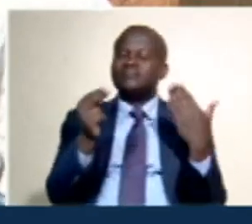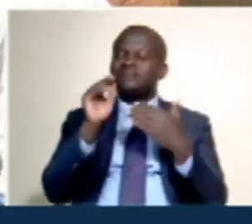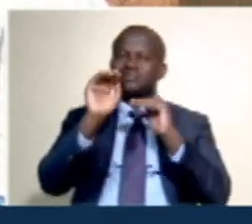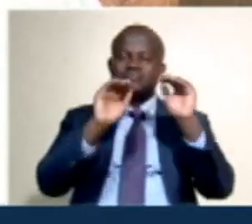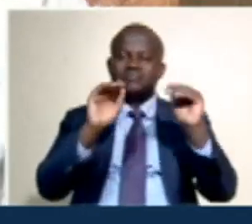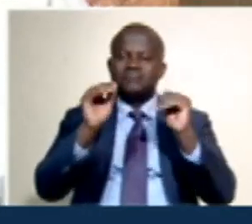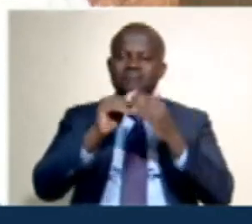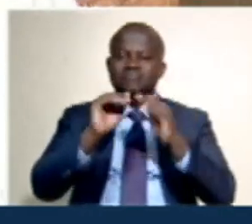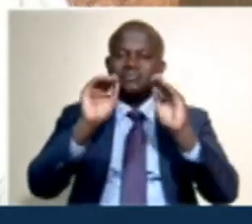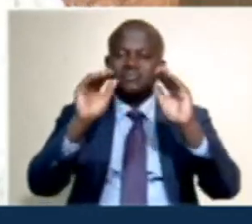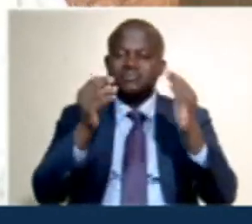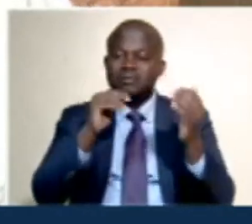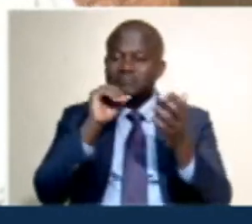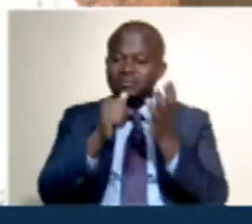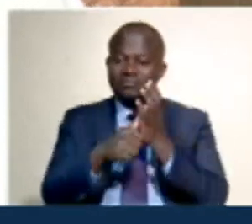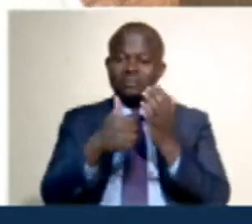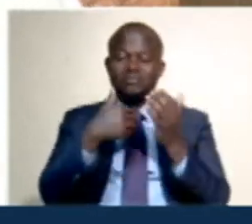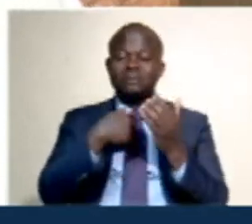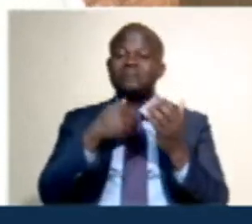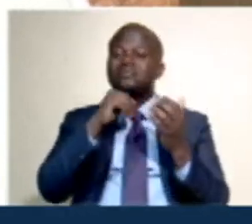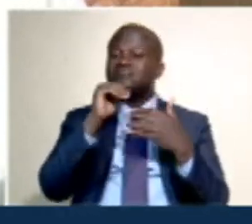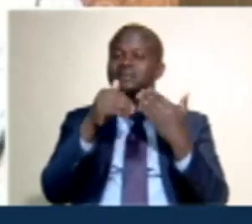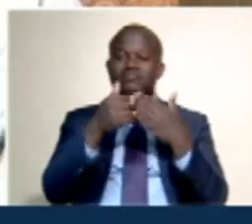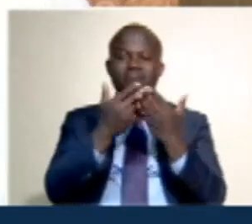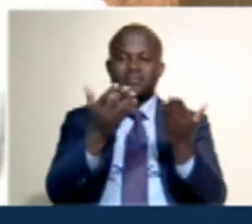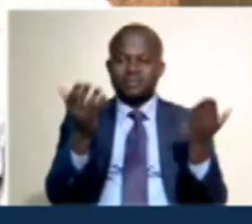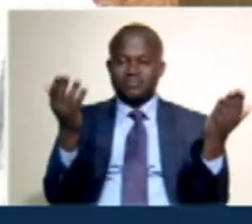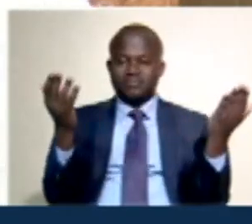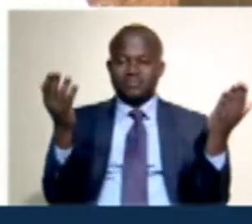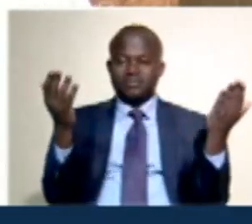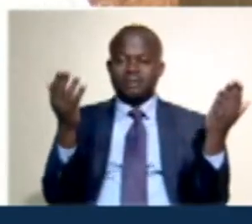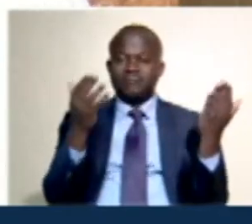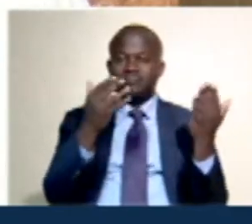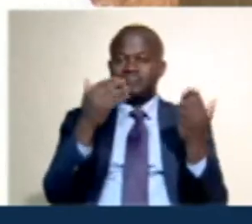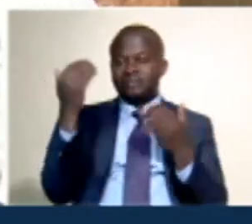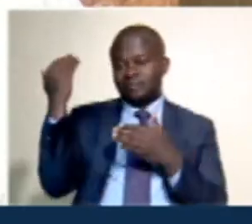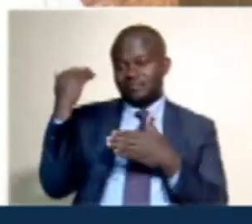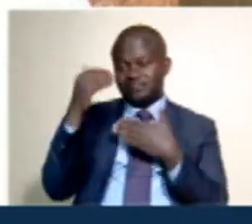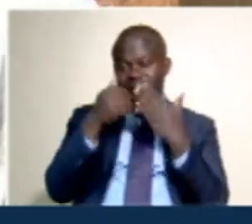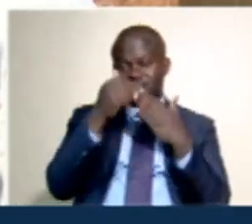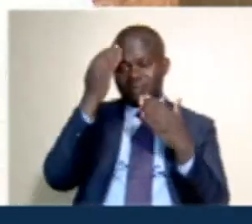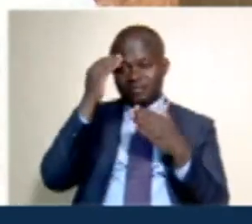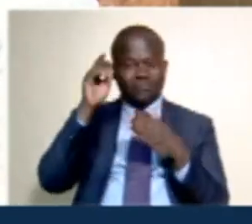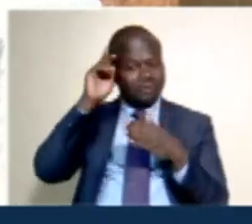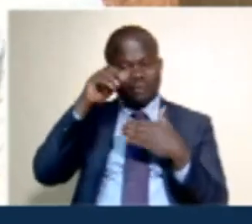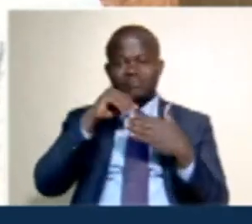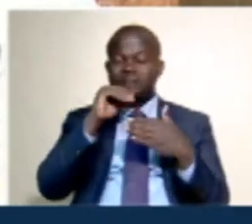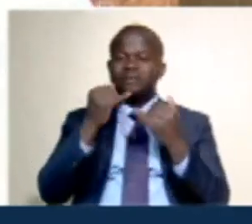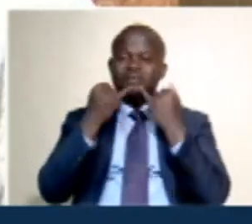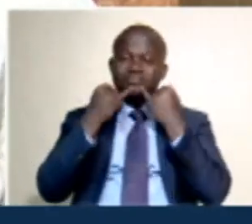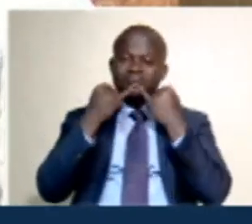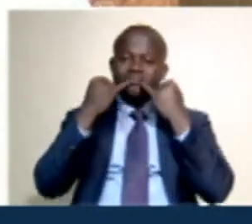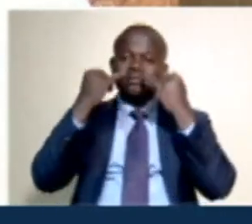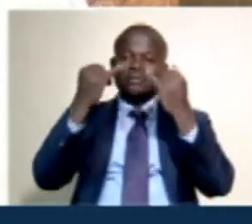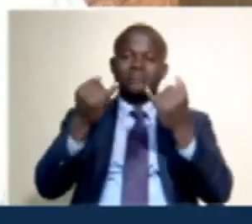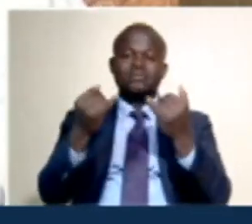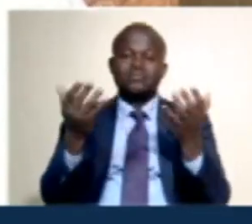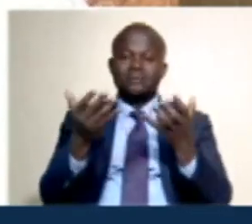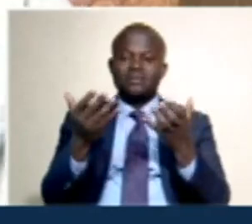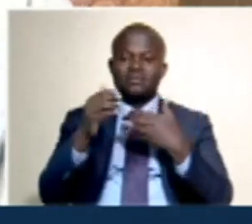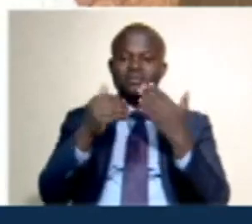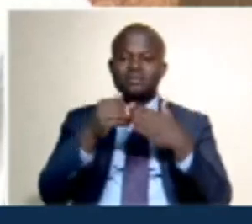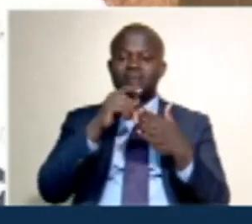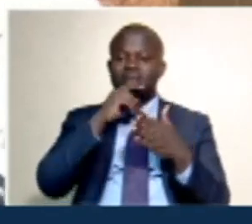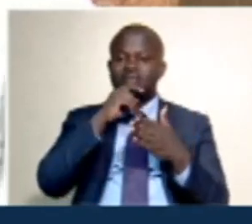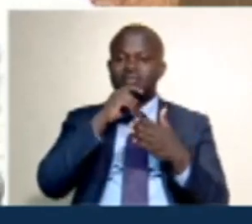n'uwambazaga yarambazaga se nta kibazo wahuye nacyo ntacyo gihe nabipfunduye ejo bundi kuko numvaga nta n'umuntu nzanabwira ngo mubwire ibyanjye n'umugabo